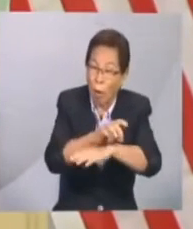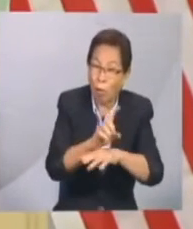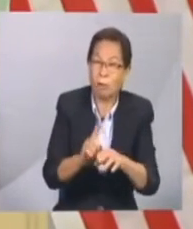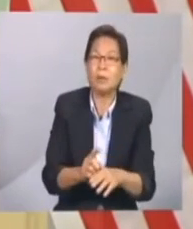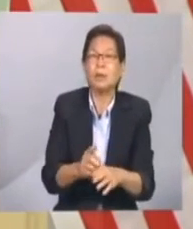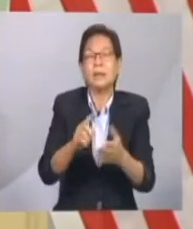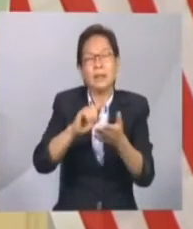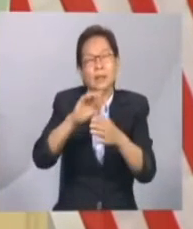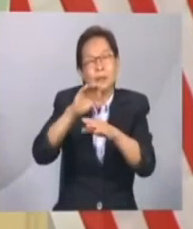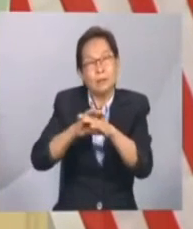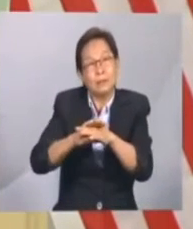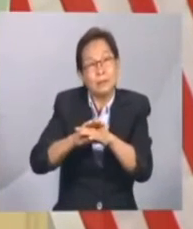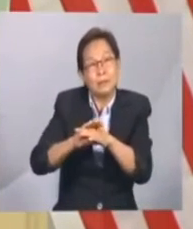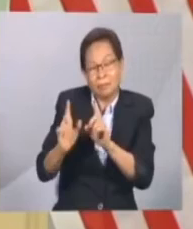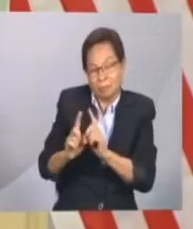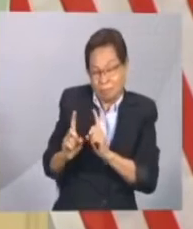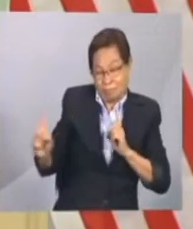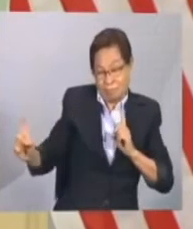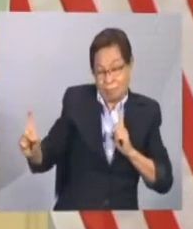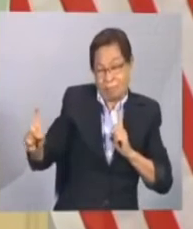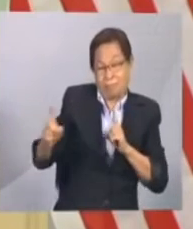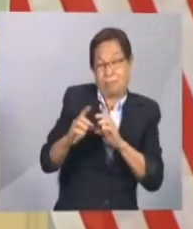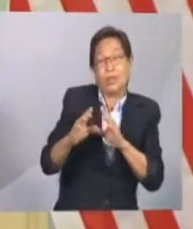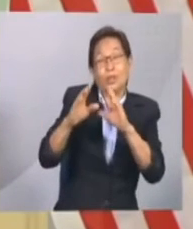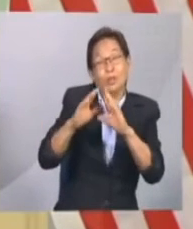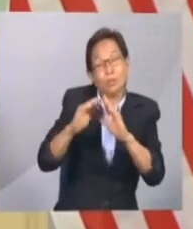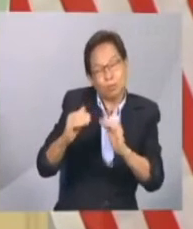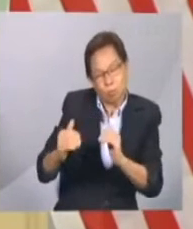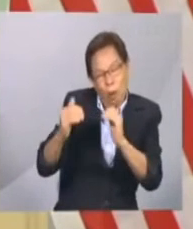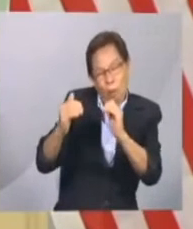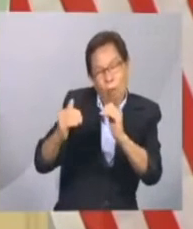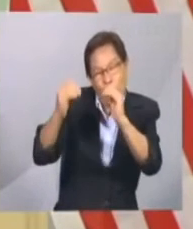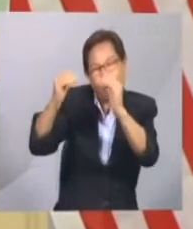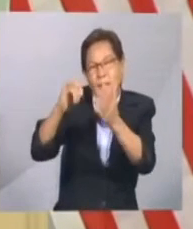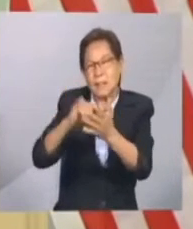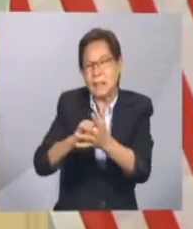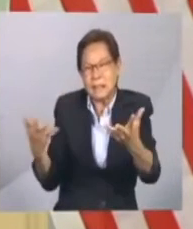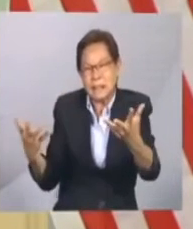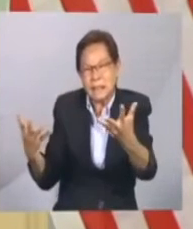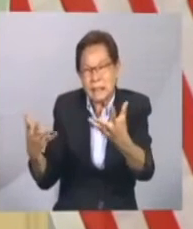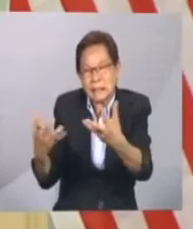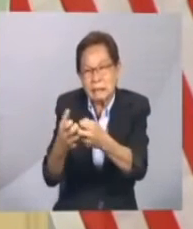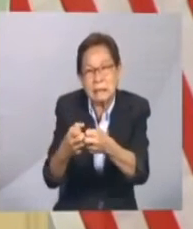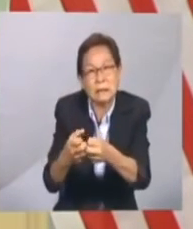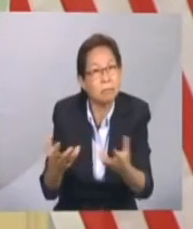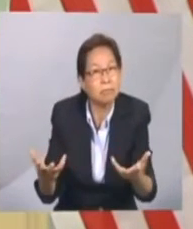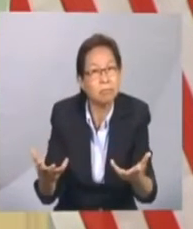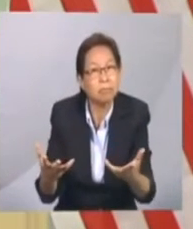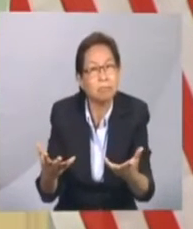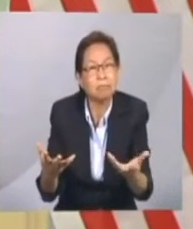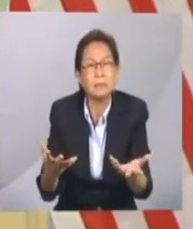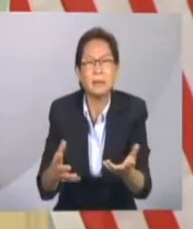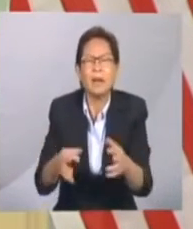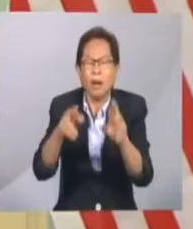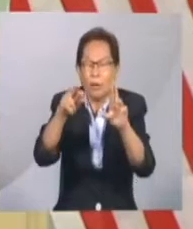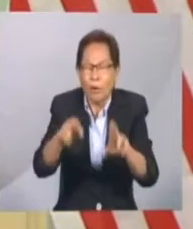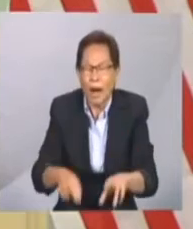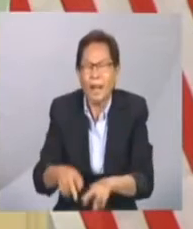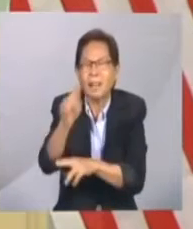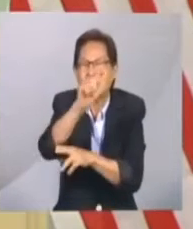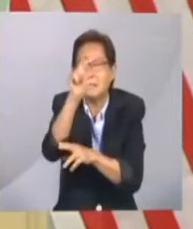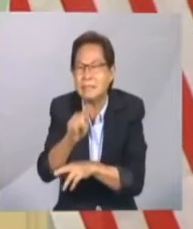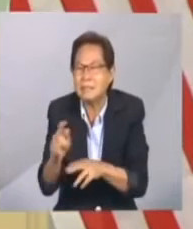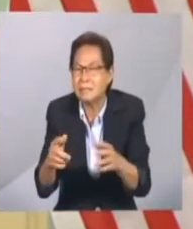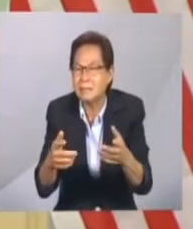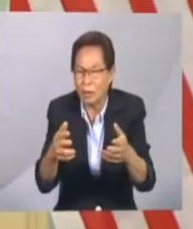soft landing approach towards lifting the MCO, but this seems rather like a crash landing approach instead. And rakyat are demanding for